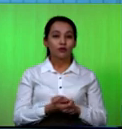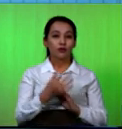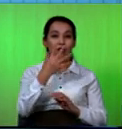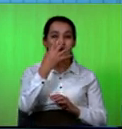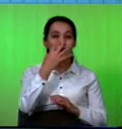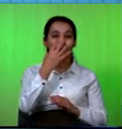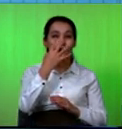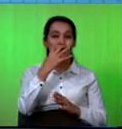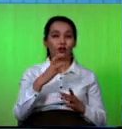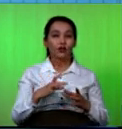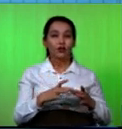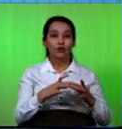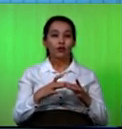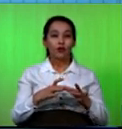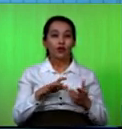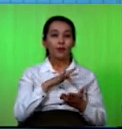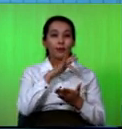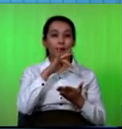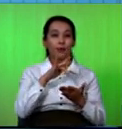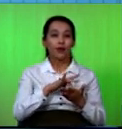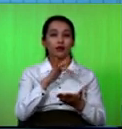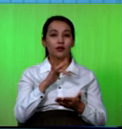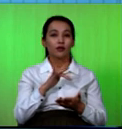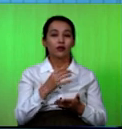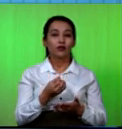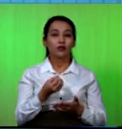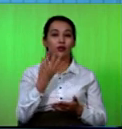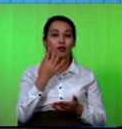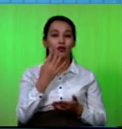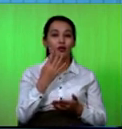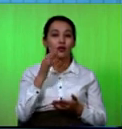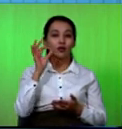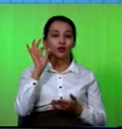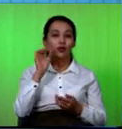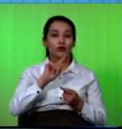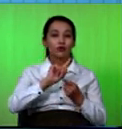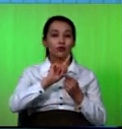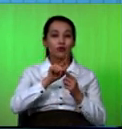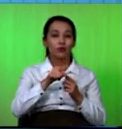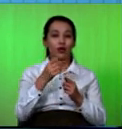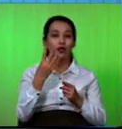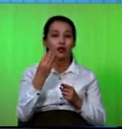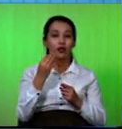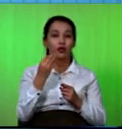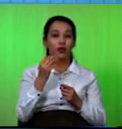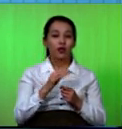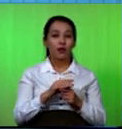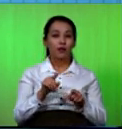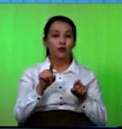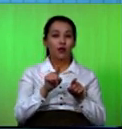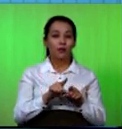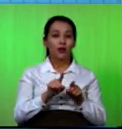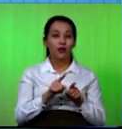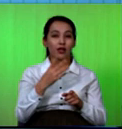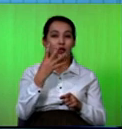Rasmdagi doiraning markazidan turib, necha gradusga burilsa, yana ustma-ust tushadigan rasm hosil